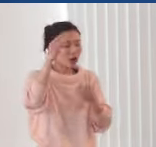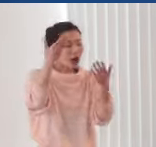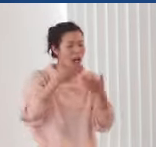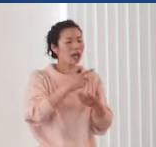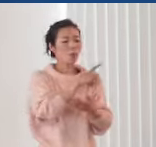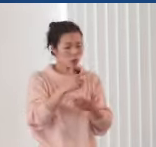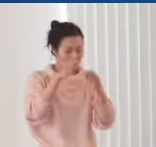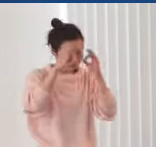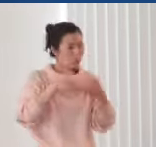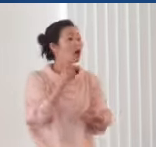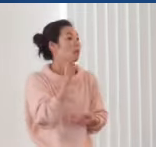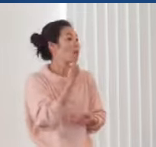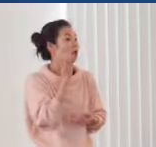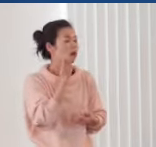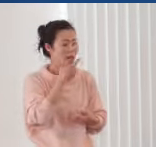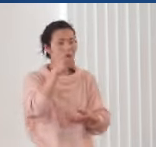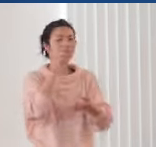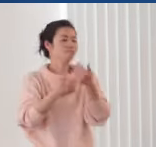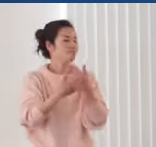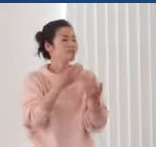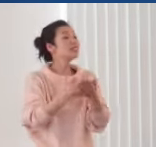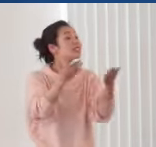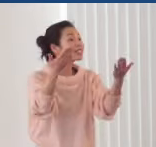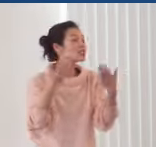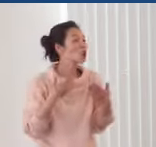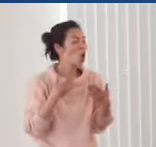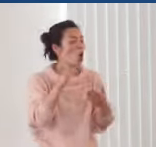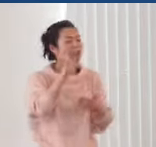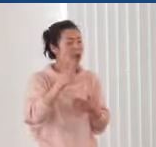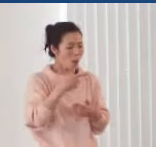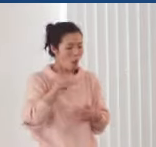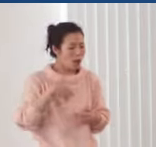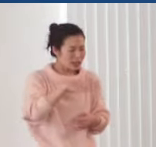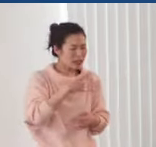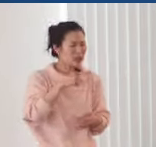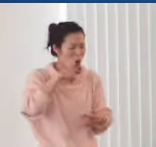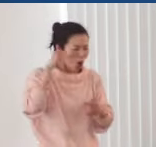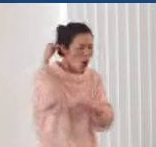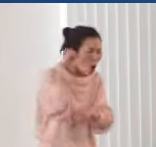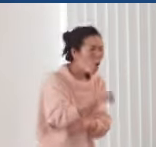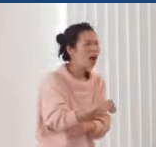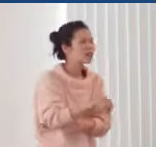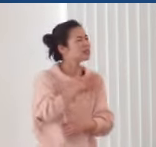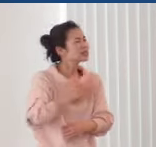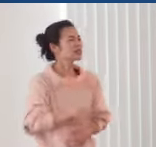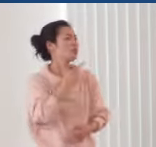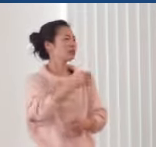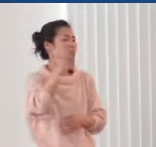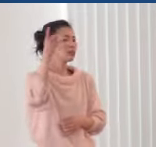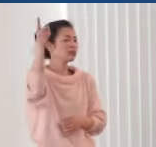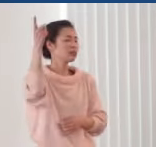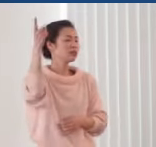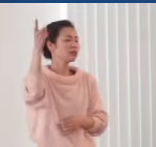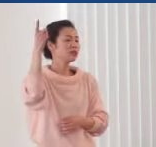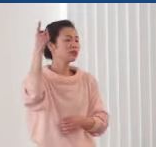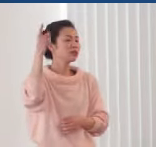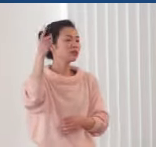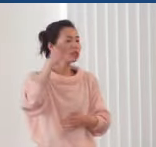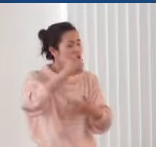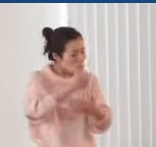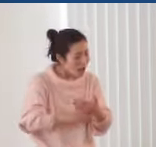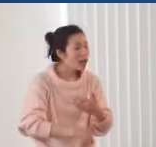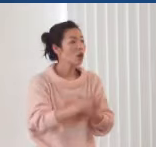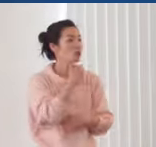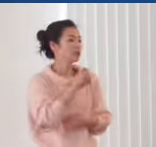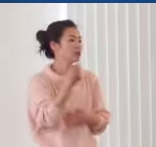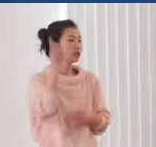だから私たちがやってることは限りがあるし、時には間違うかもしれない。でも神様のなさることはそうじゃない。でも私たちに